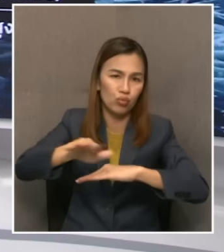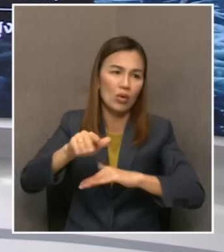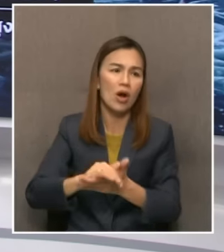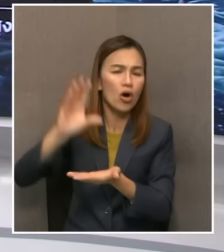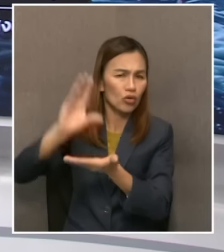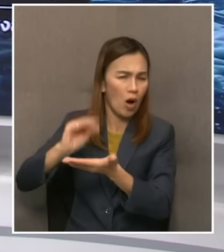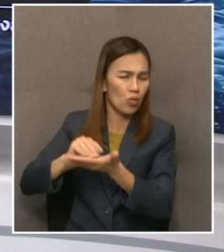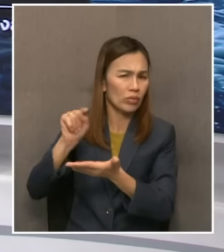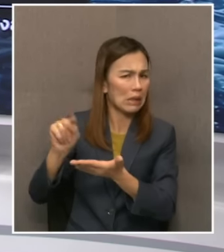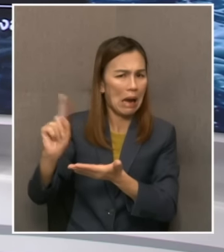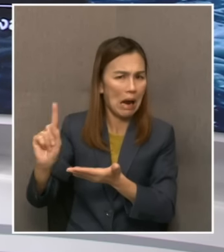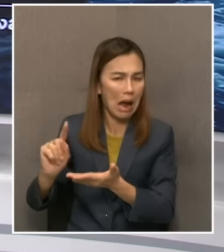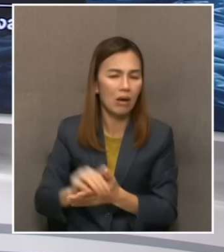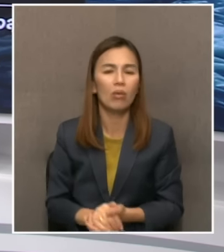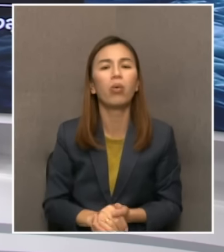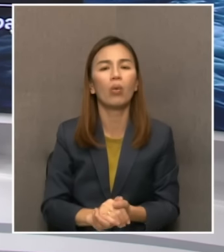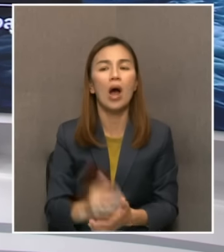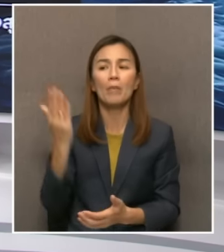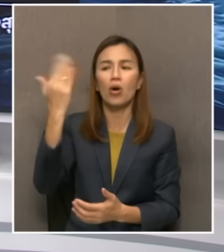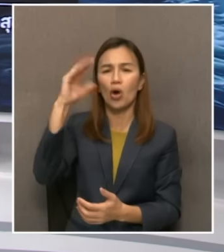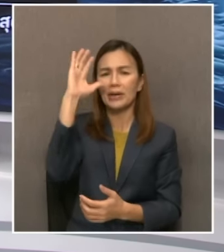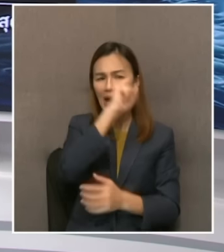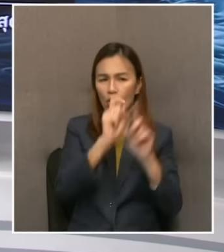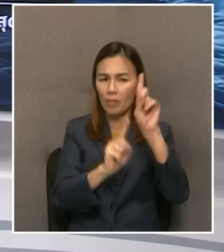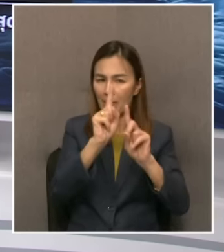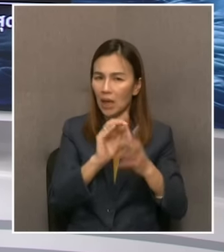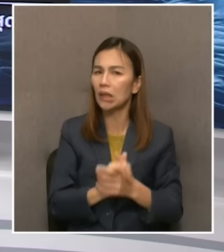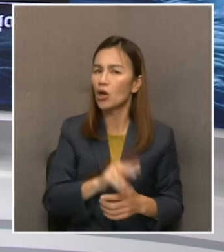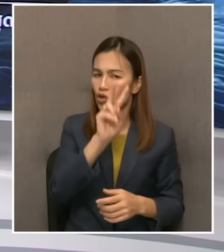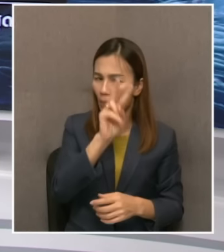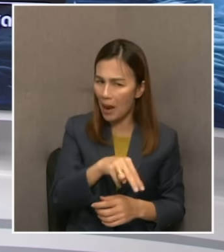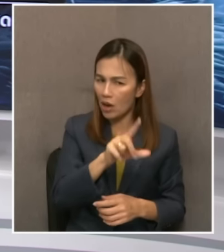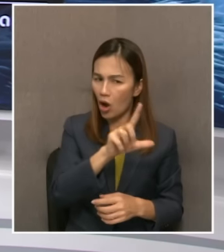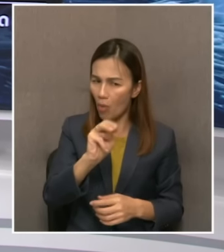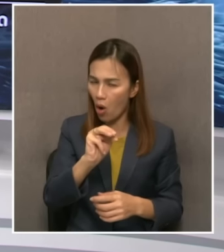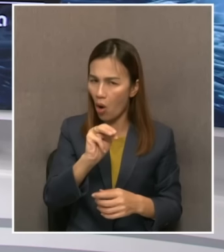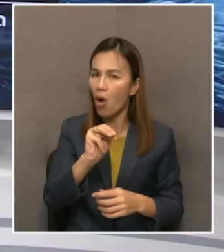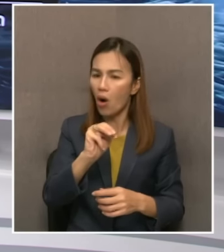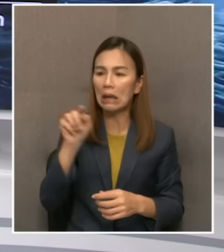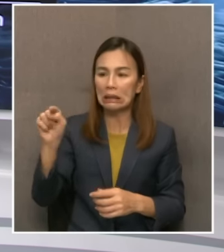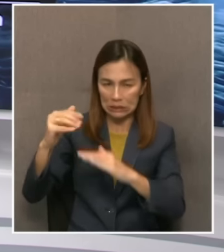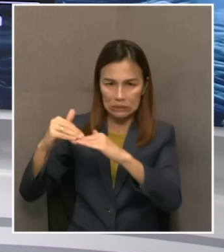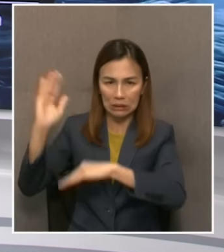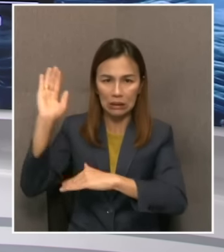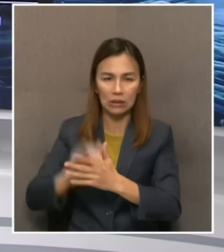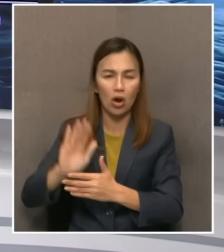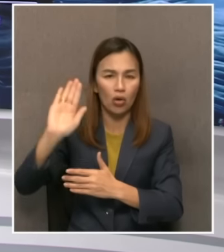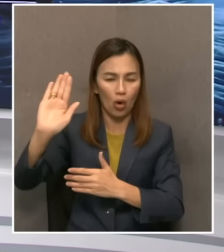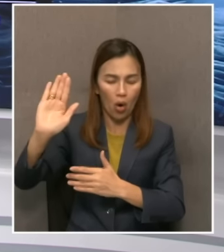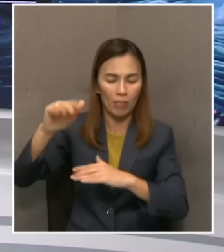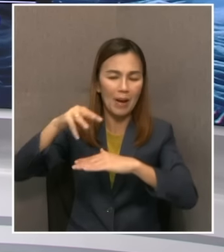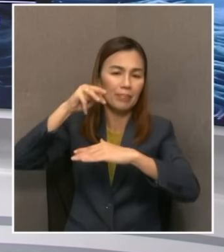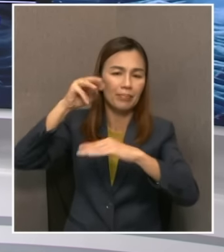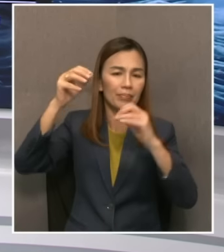ขนี้ก็จะเกินค่าที่กำหนดเอาไว้นั่นคือ 2,000 ลูกบาศก์เมตรต่อวินาทีในการจัดการน้ำของจังหวัดนครสวรรค์นะคะเพราะฉ